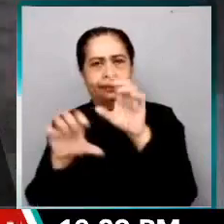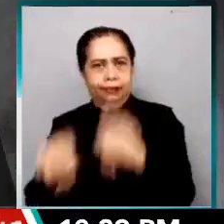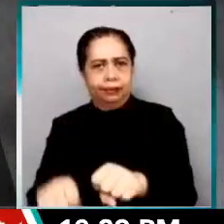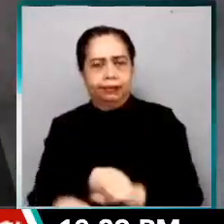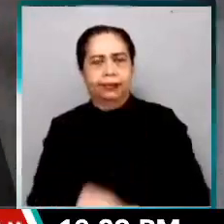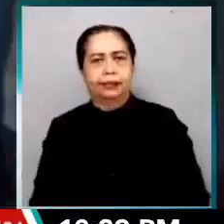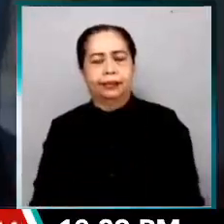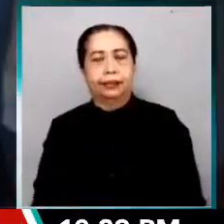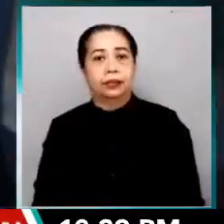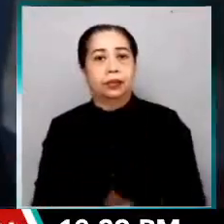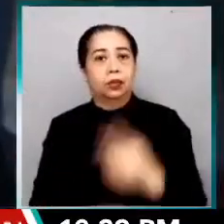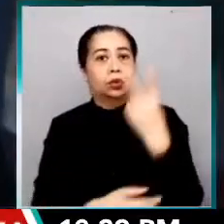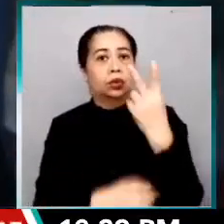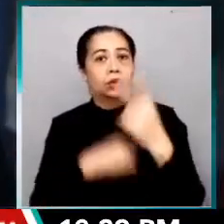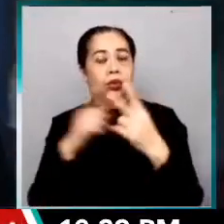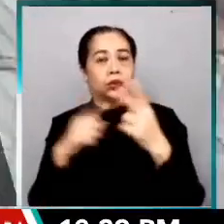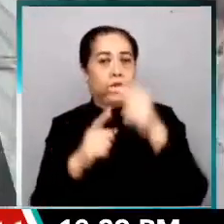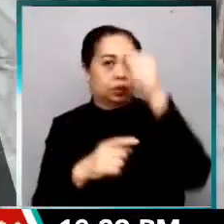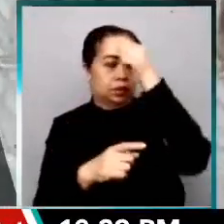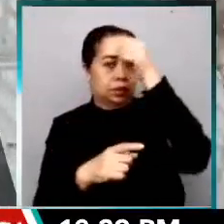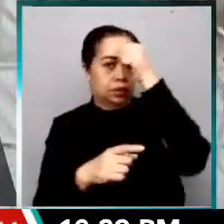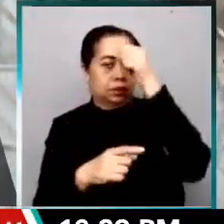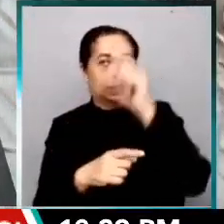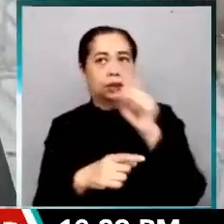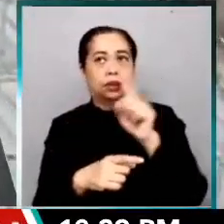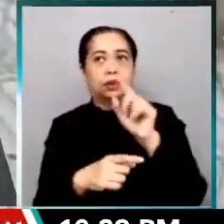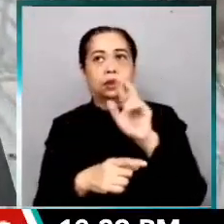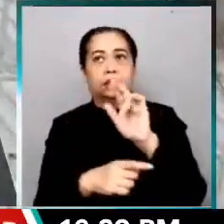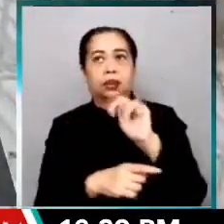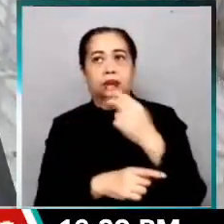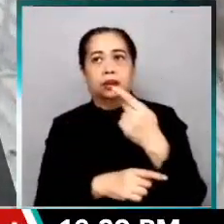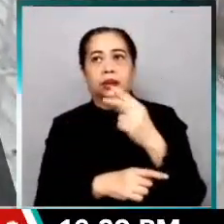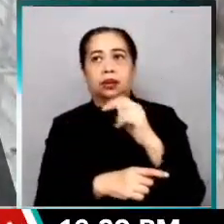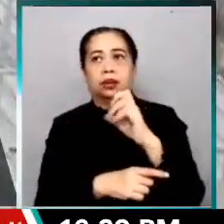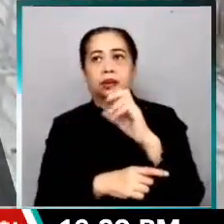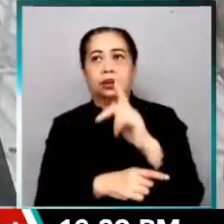Habang 2 Indian ringneck naman ang nasagip sa Dasmariñas, Cavite.